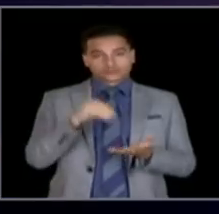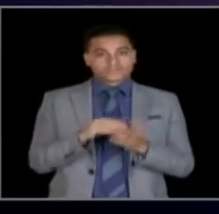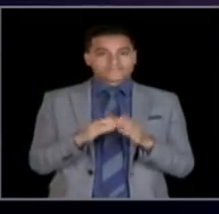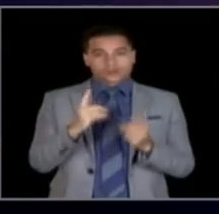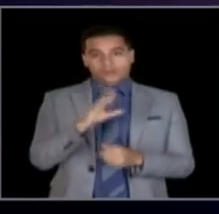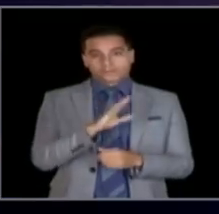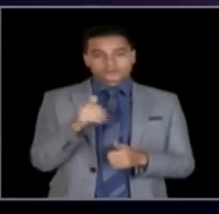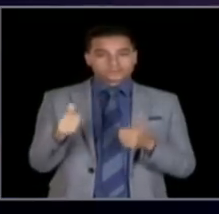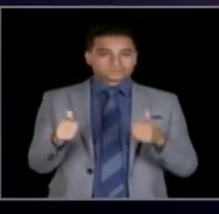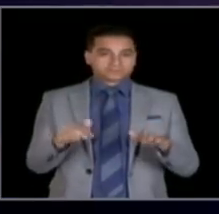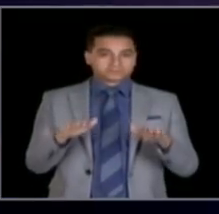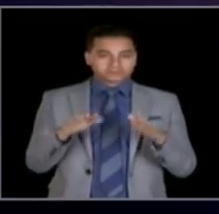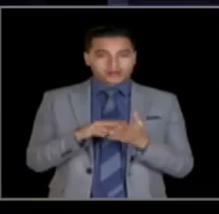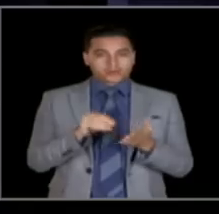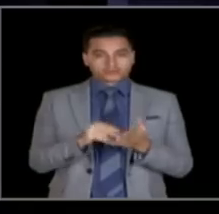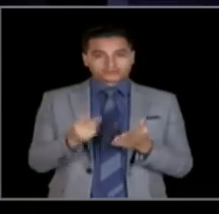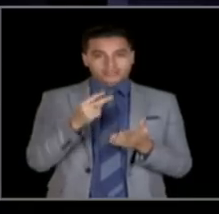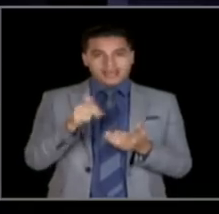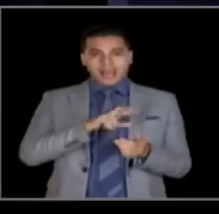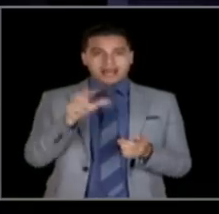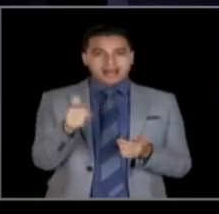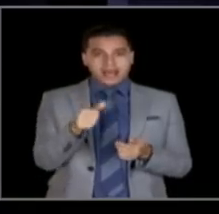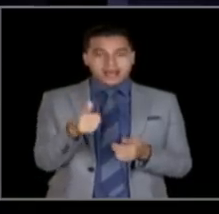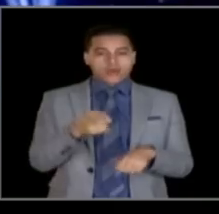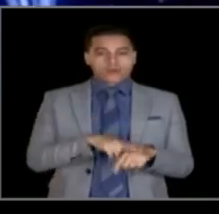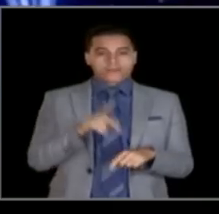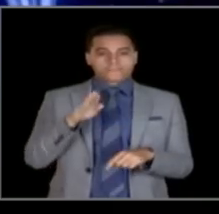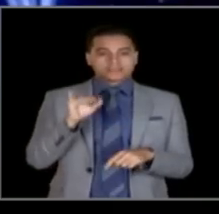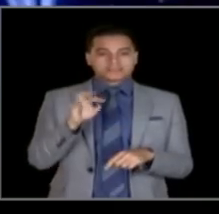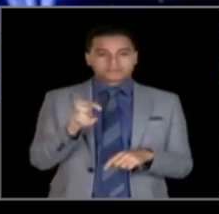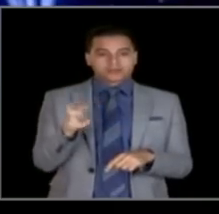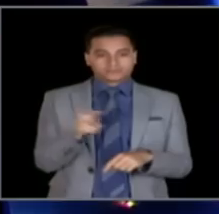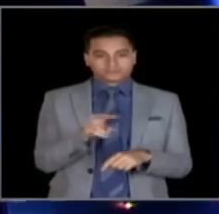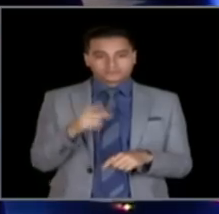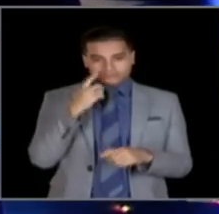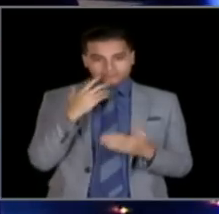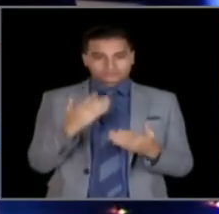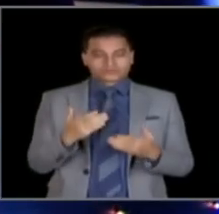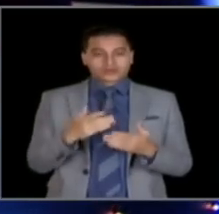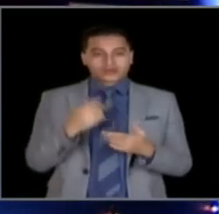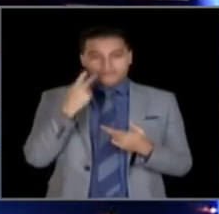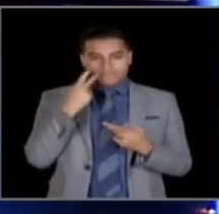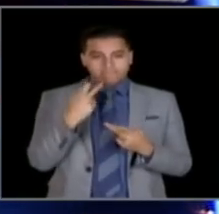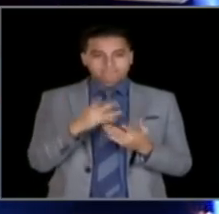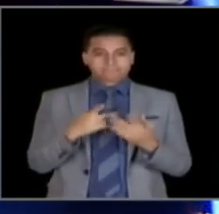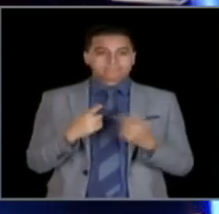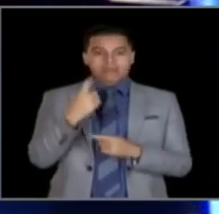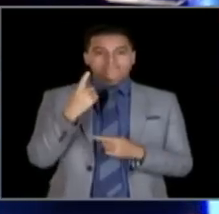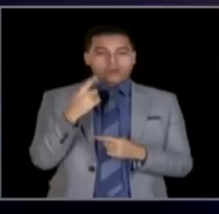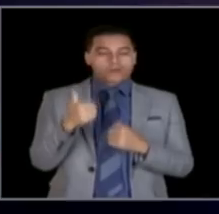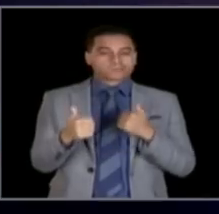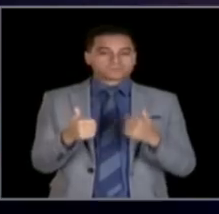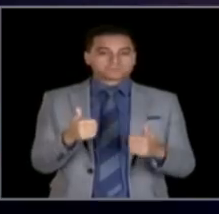25 نقطة لفريق واحد بس، وأول 2 آلاء وبسمة. بسمة وآلاء. وهنشوف الهدف